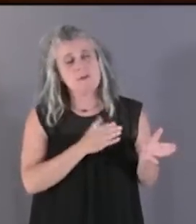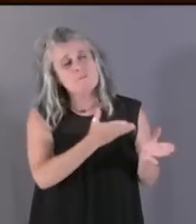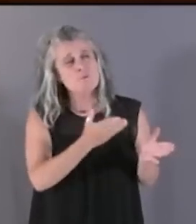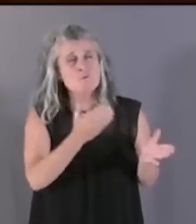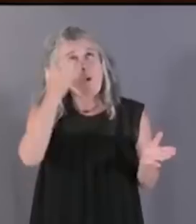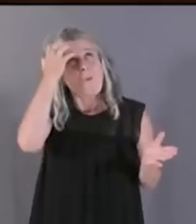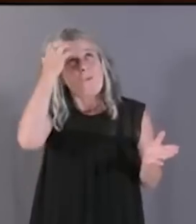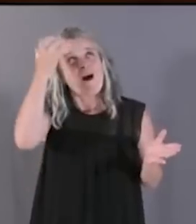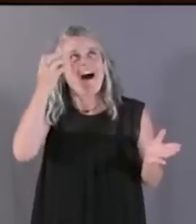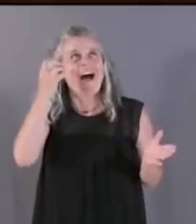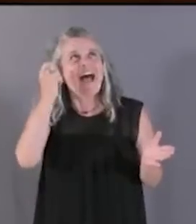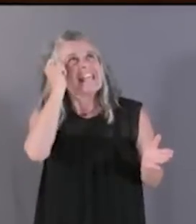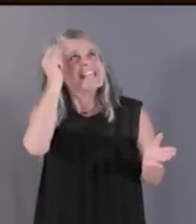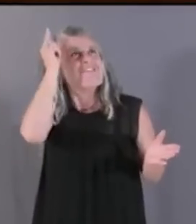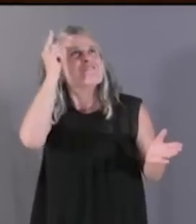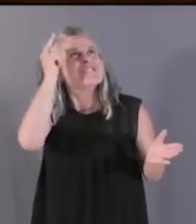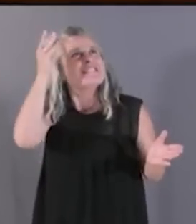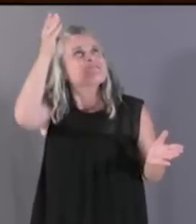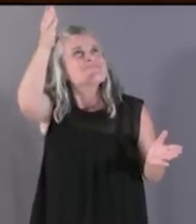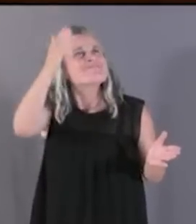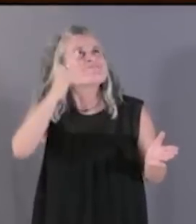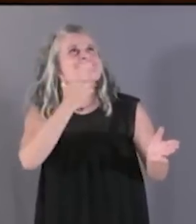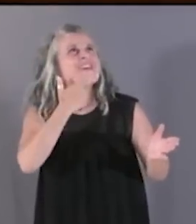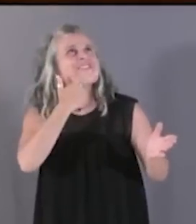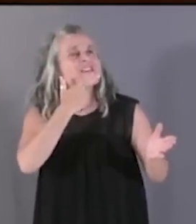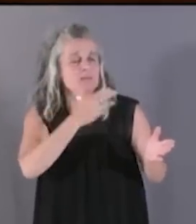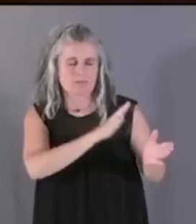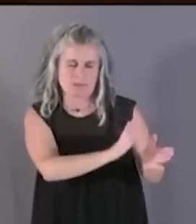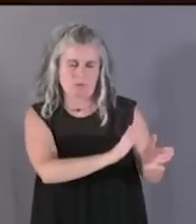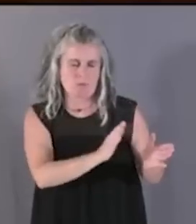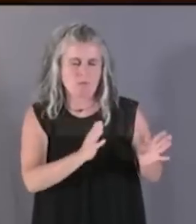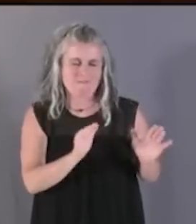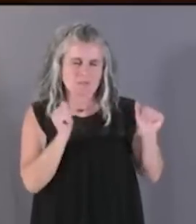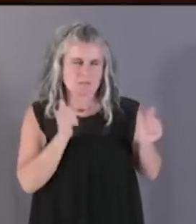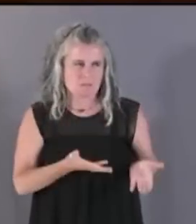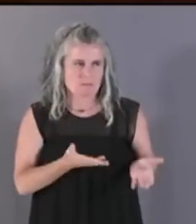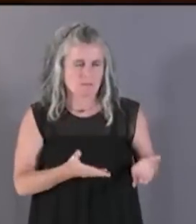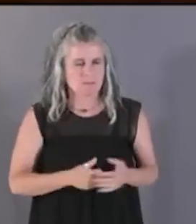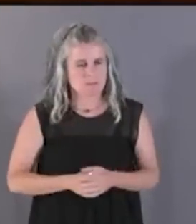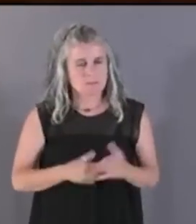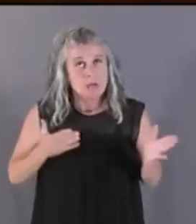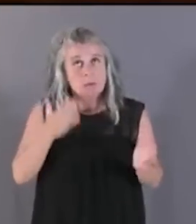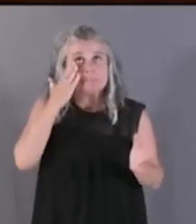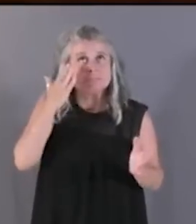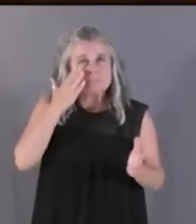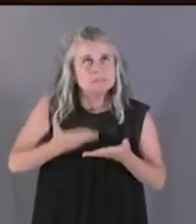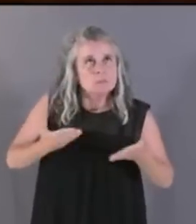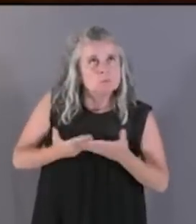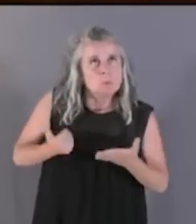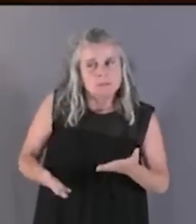d'idéologie, mais de tirer les conséquences de ce qui vient de se passer. À toute situation, il peut y avoir une